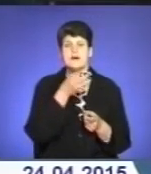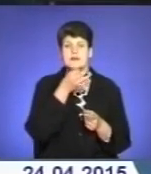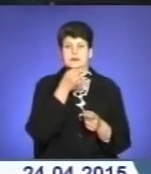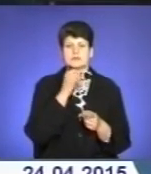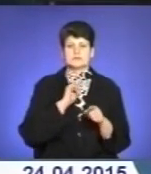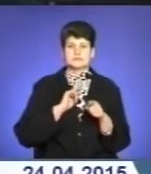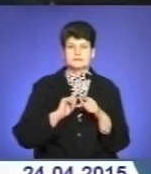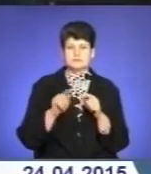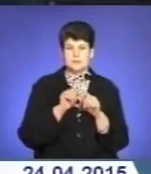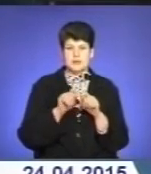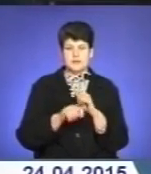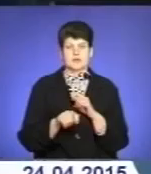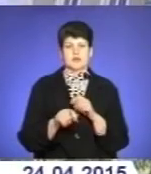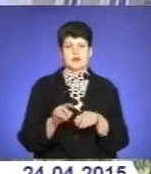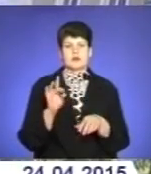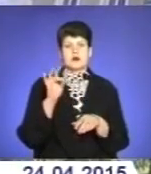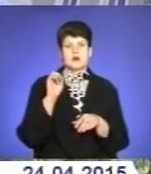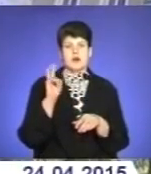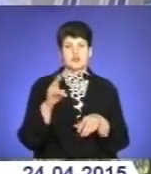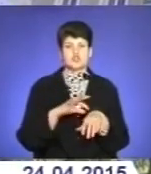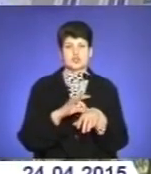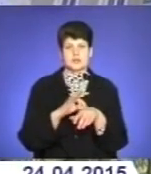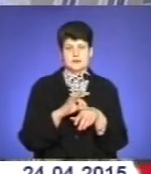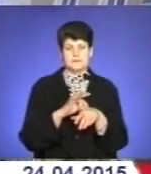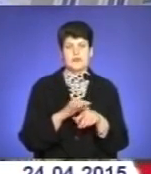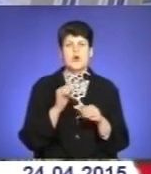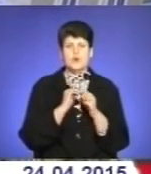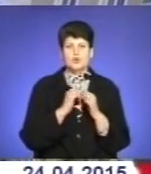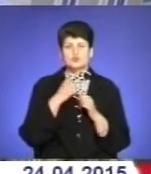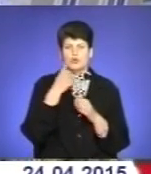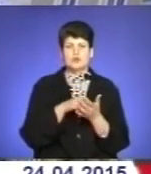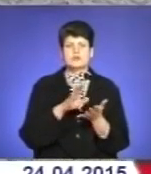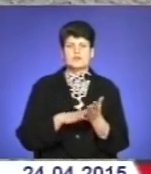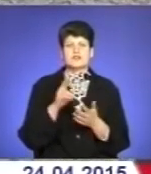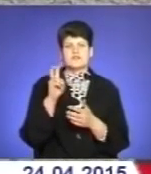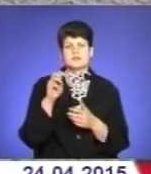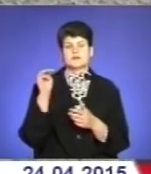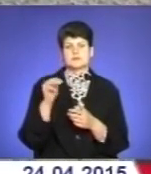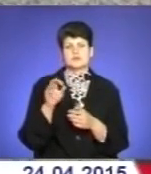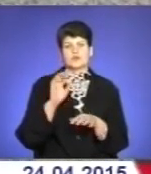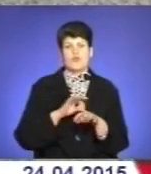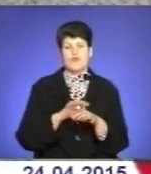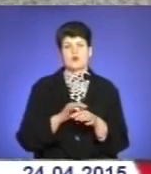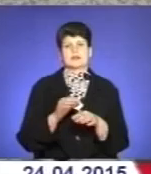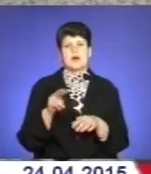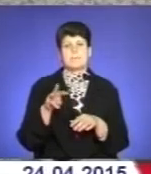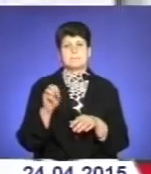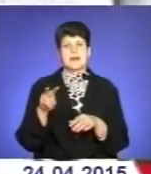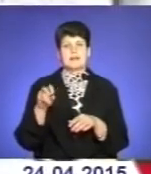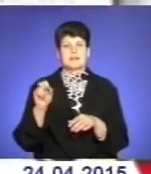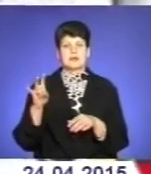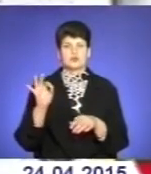і профілактики раку шкіри. Щороку в світі реєструють близько 200 тисяч хворих на меланому. З них понад 60